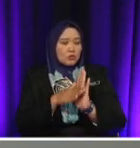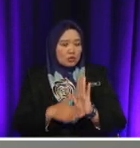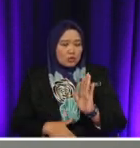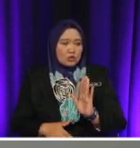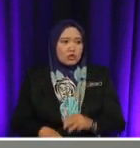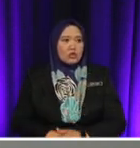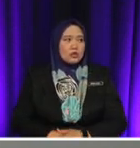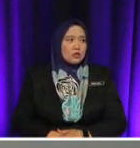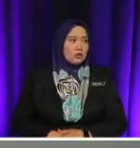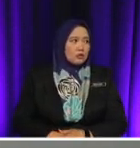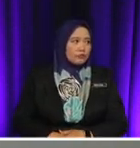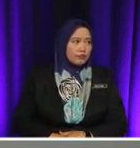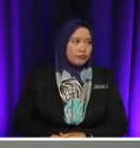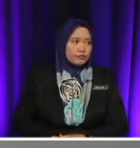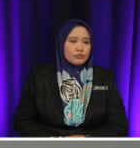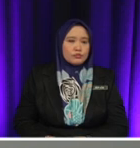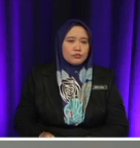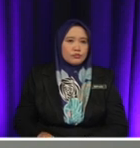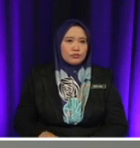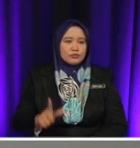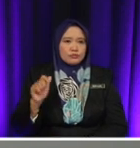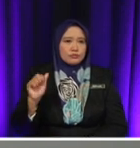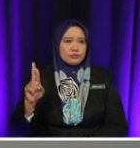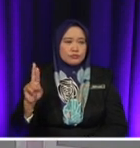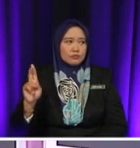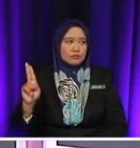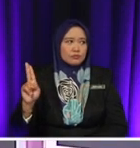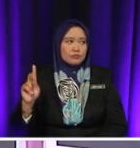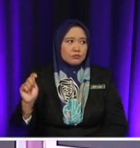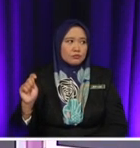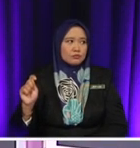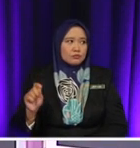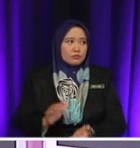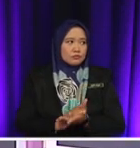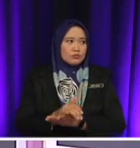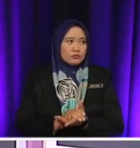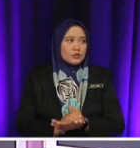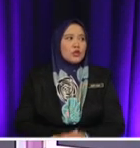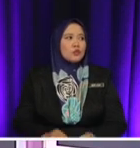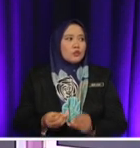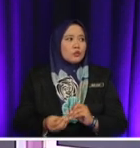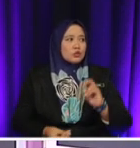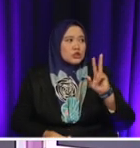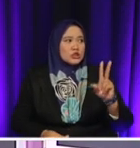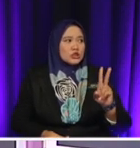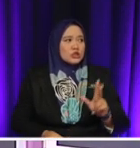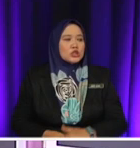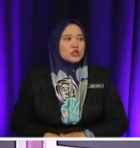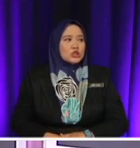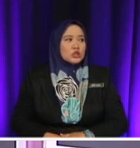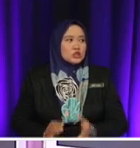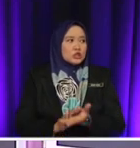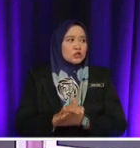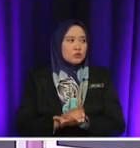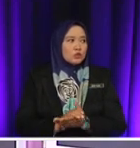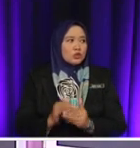pemakahan dan mana murid-murid Di rumah Boleh dapatkan apa maklumat ini untuk menjawab dengan